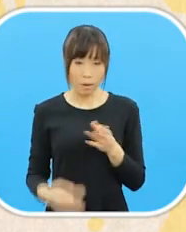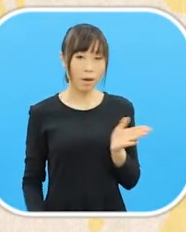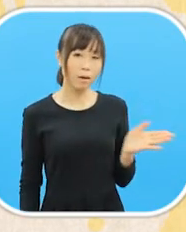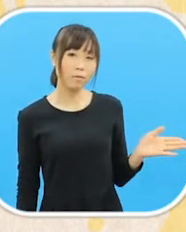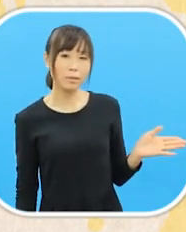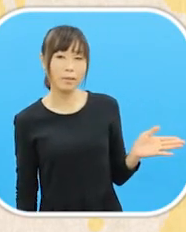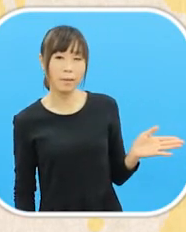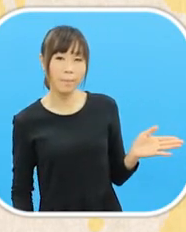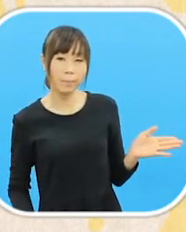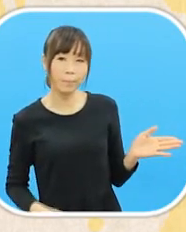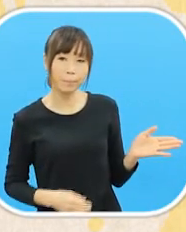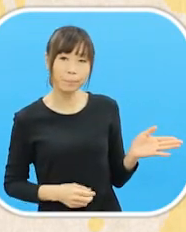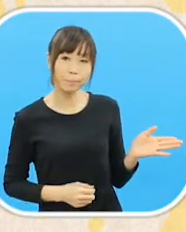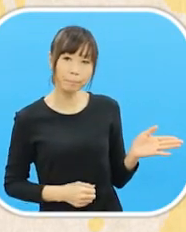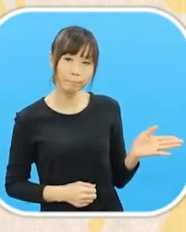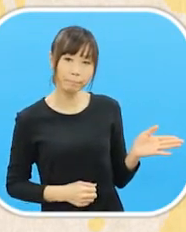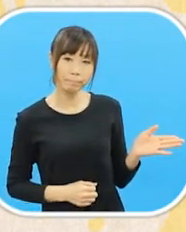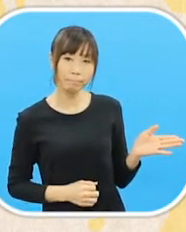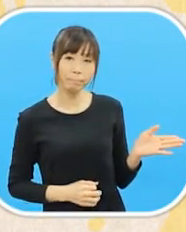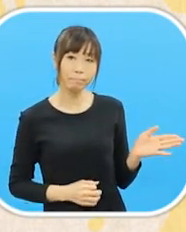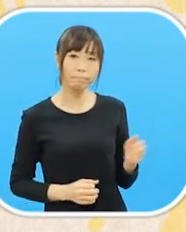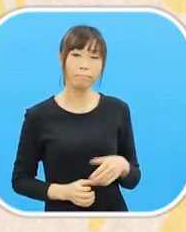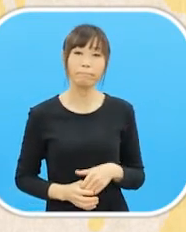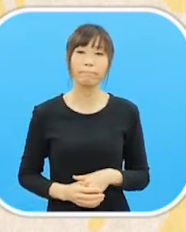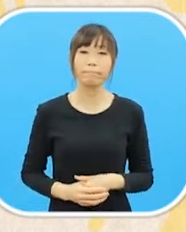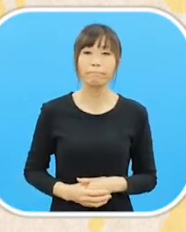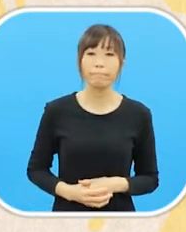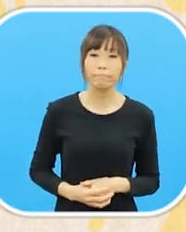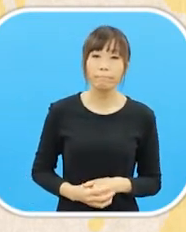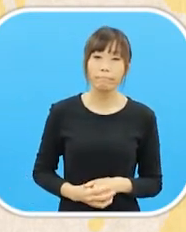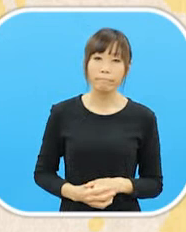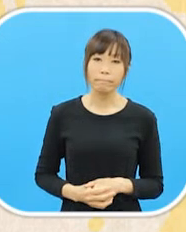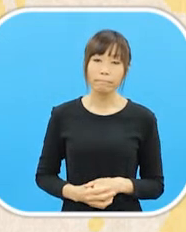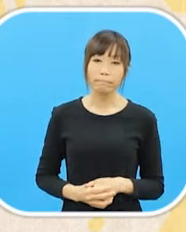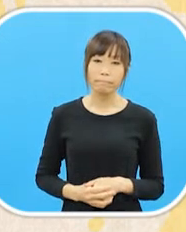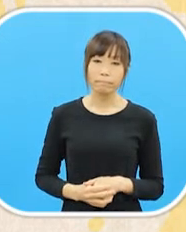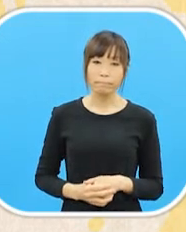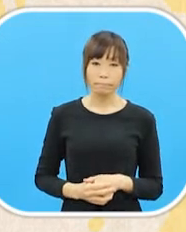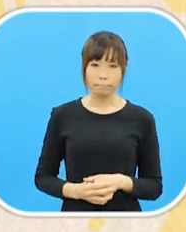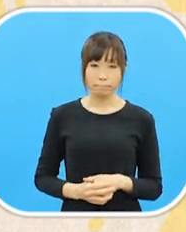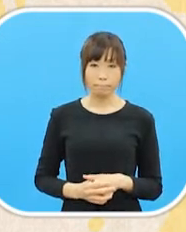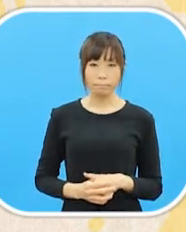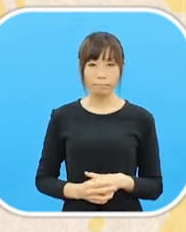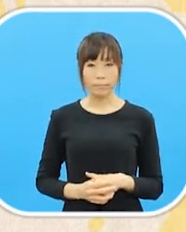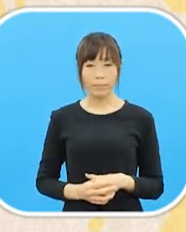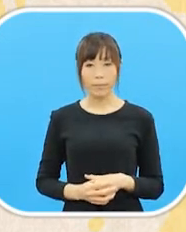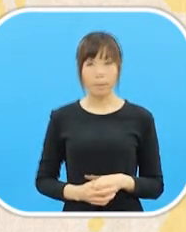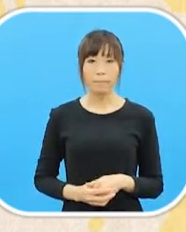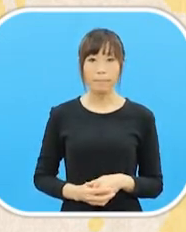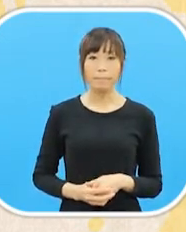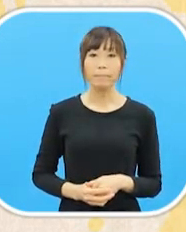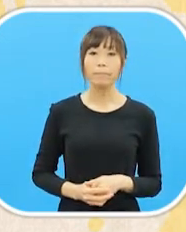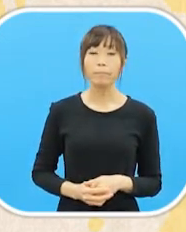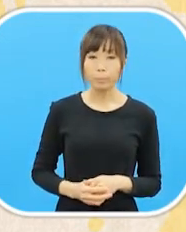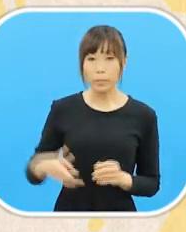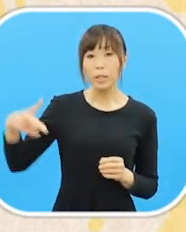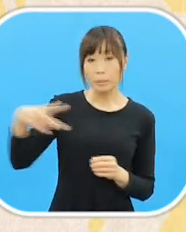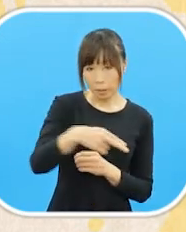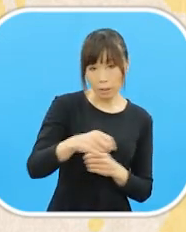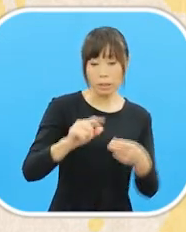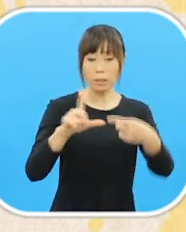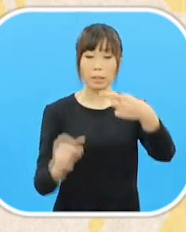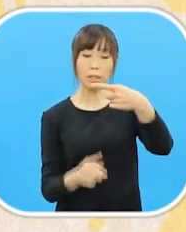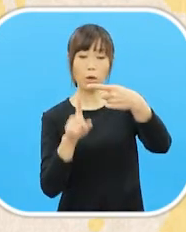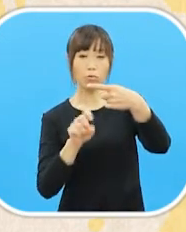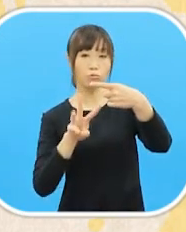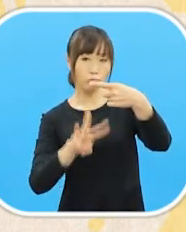010-8570 秋田県広報広聴課新春秋田ビジョンプラスプラスお年玉プレゼント係までご応募ください。1月